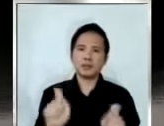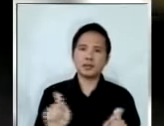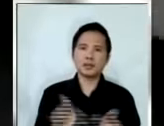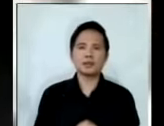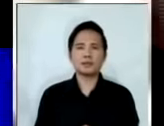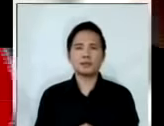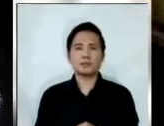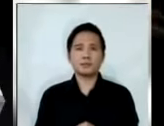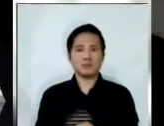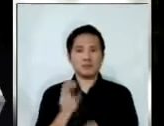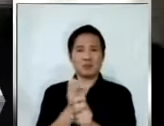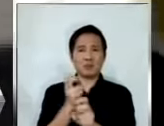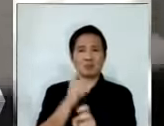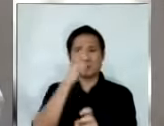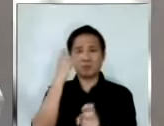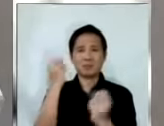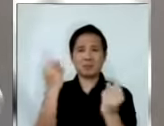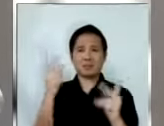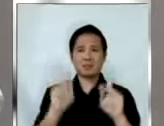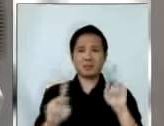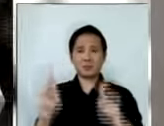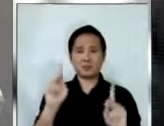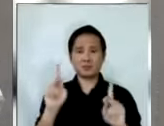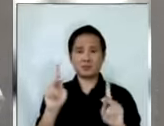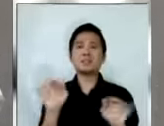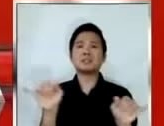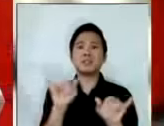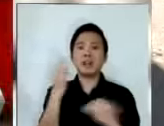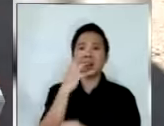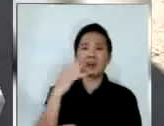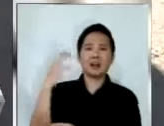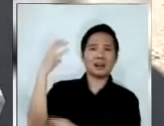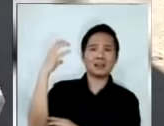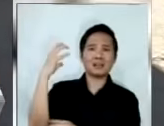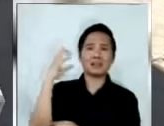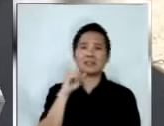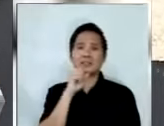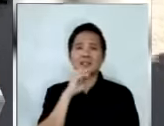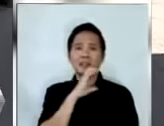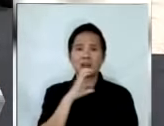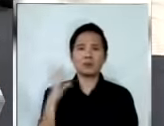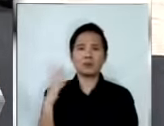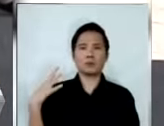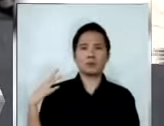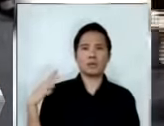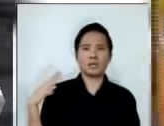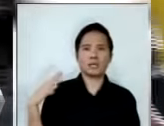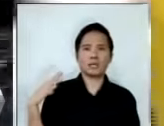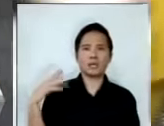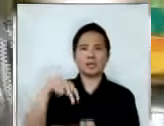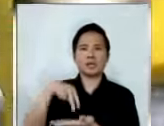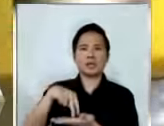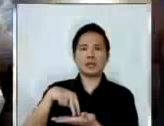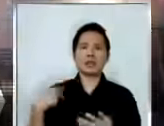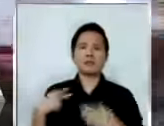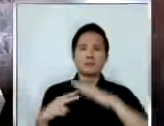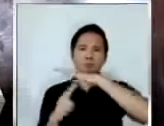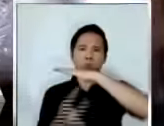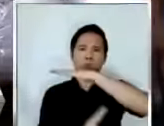init, ang ibang senior citizens na ilang oras na rin nasa lansangan, sumilong sa ilalim ng footbridge. Gaya ni